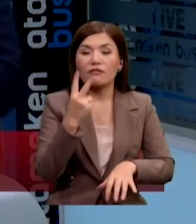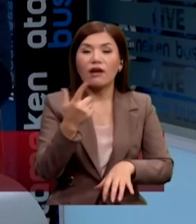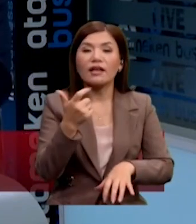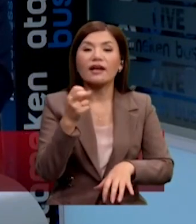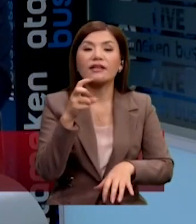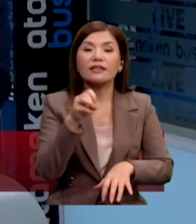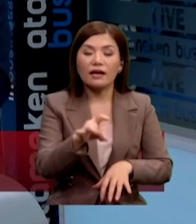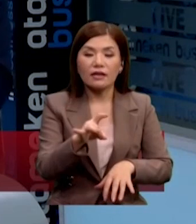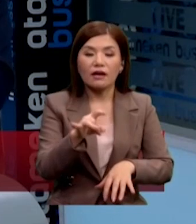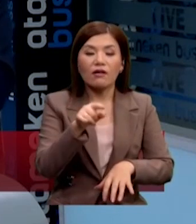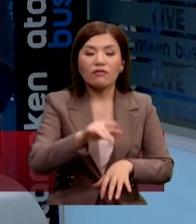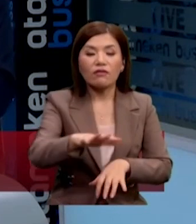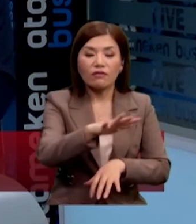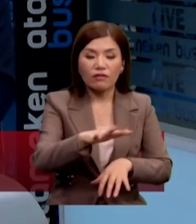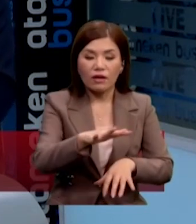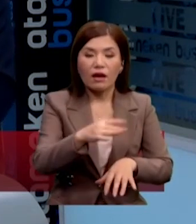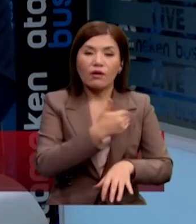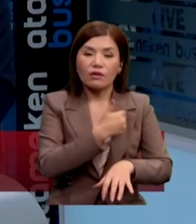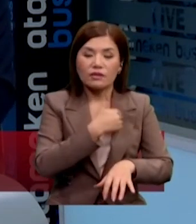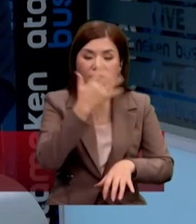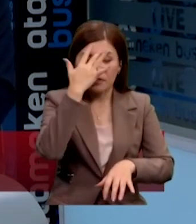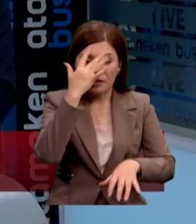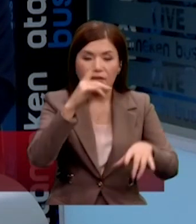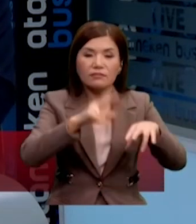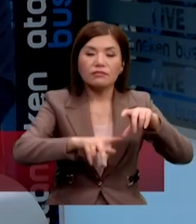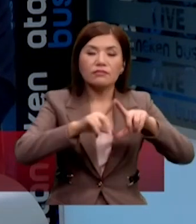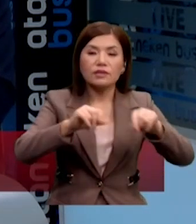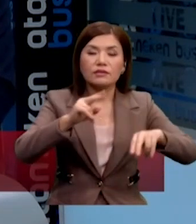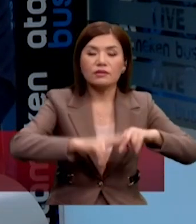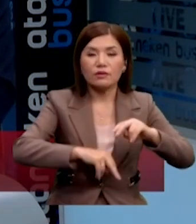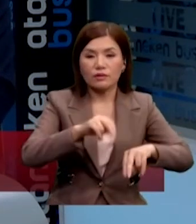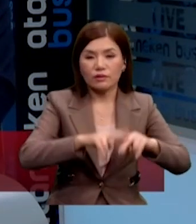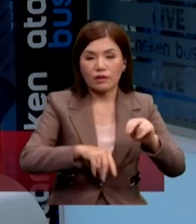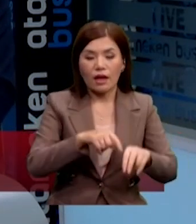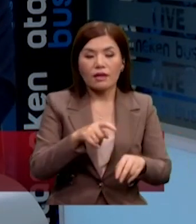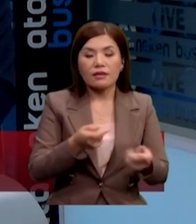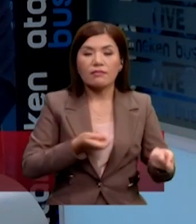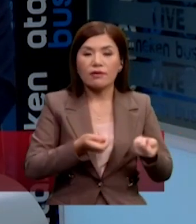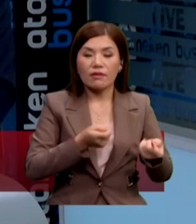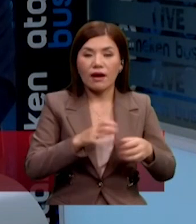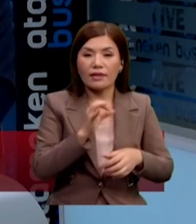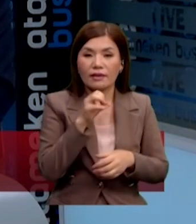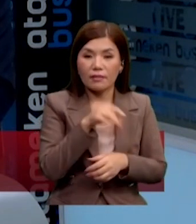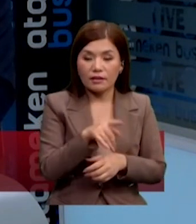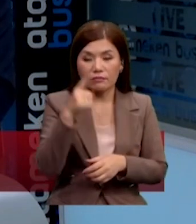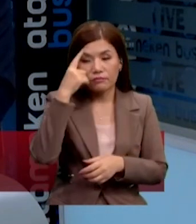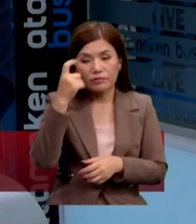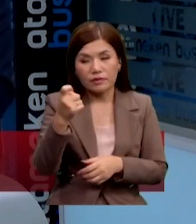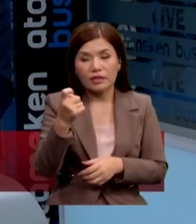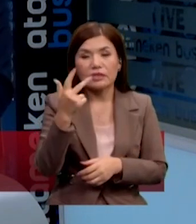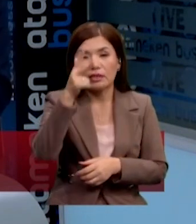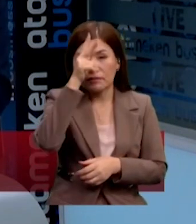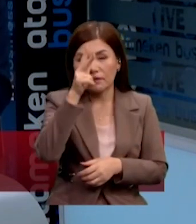под строительство школы. Предпринимателю вручили предписание и дали 3 месяца, чтобы он освободил участок. Евгения Мягченко